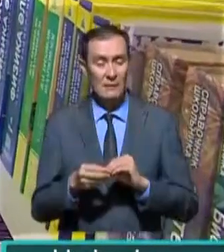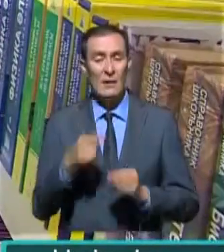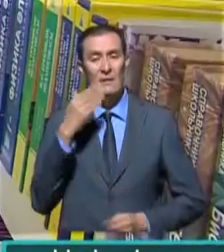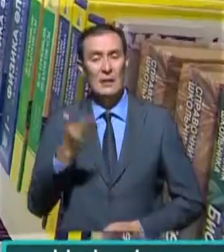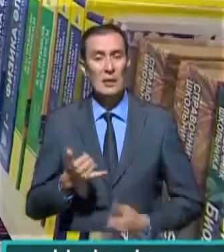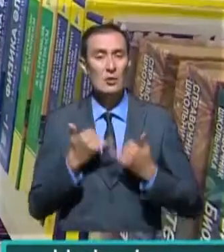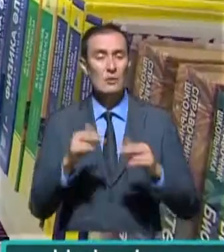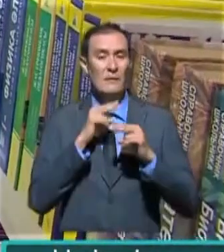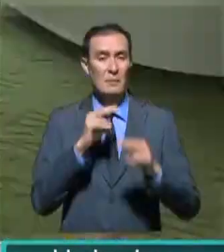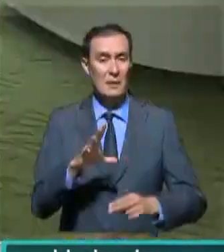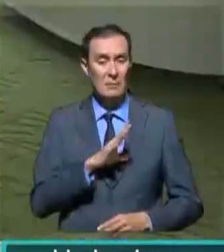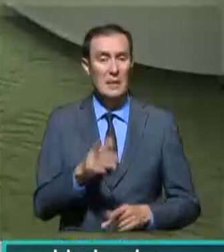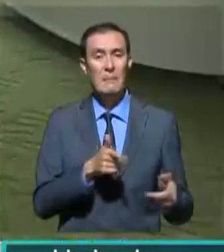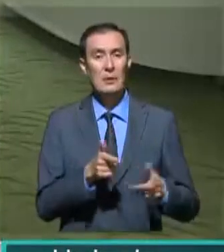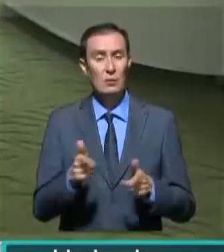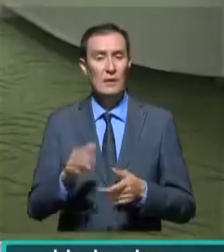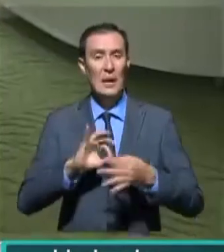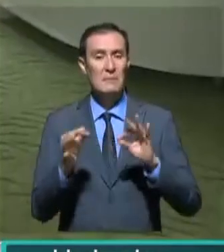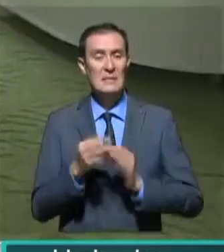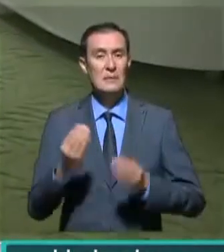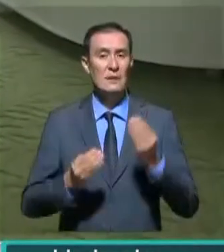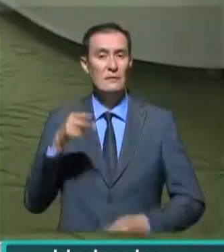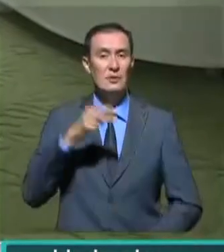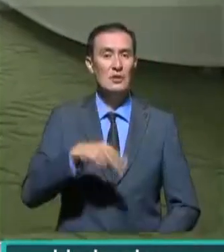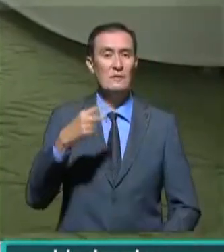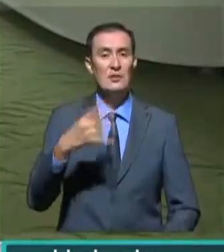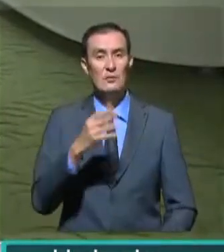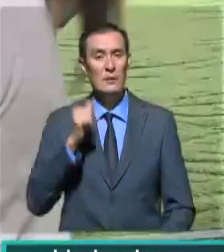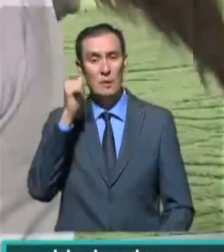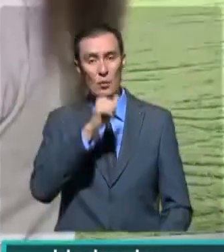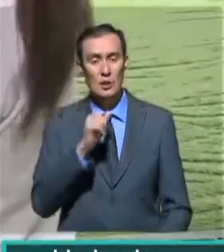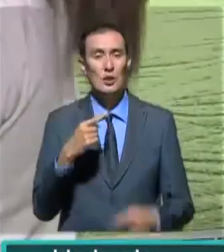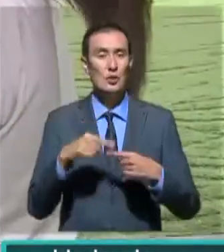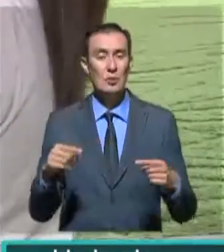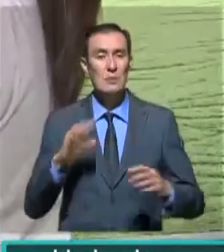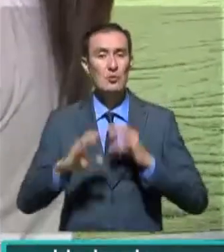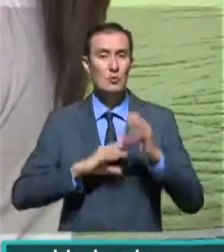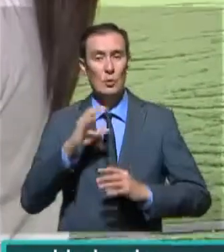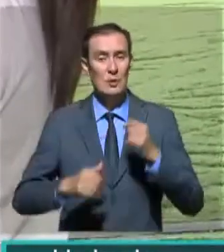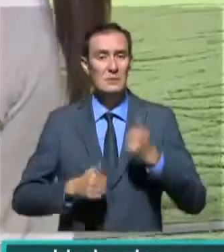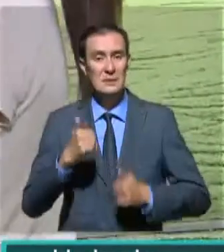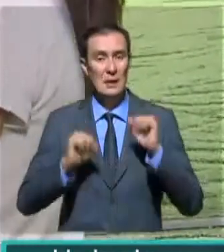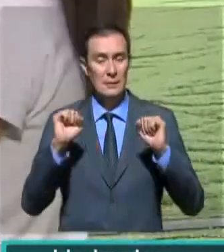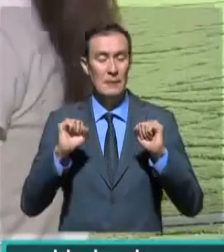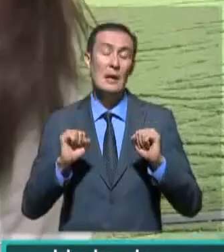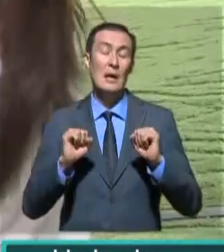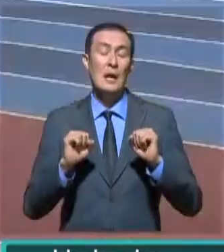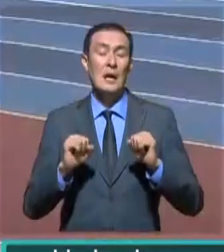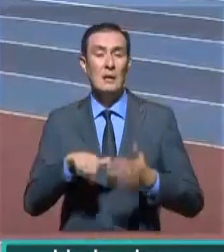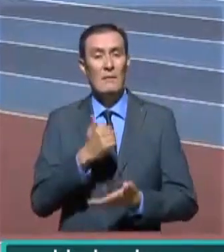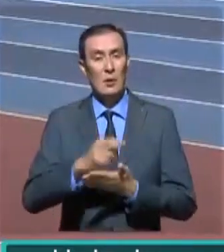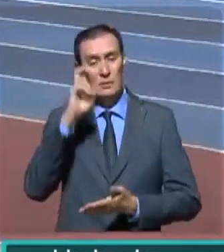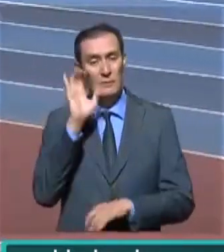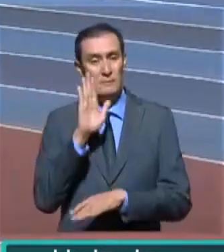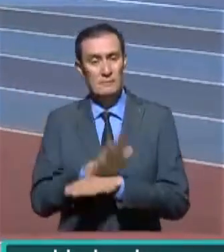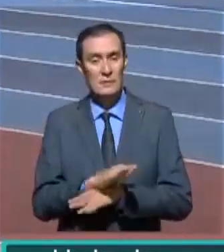особое внимание было уделено подготовке к олимпийским играм 2024 года и другим международным стартом президент поставил